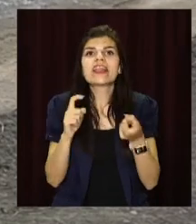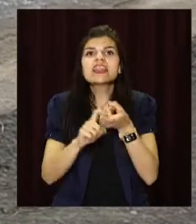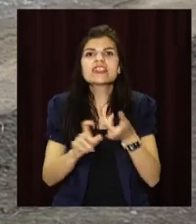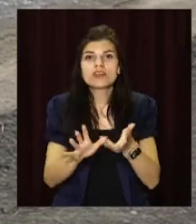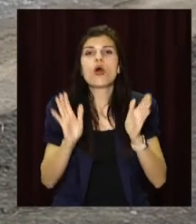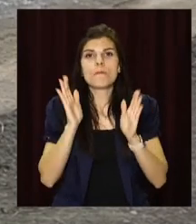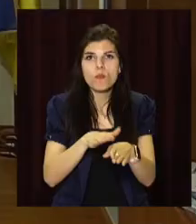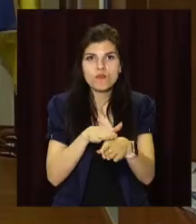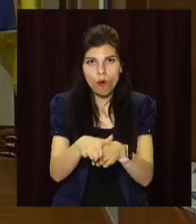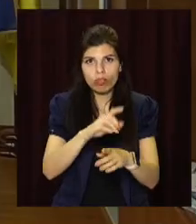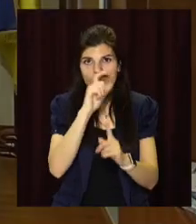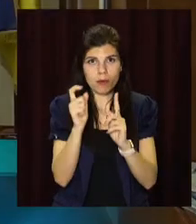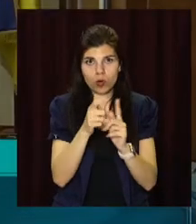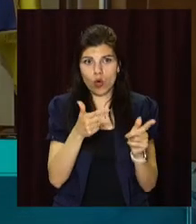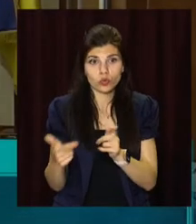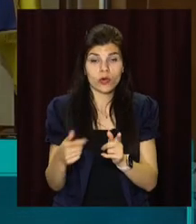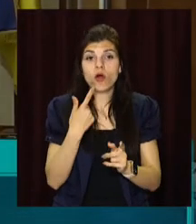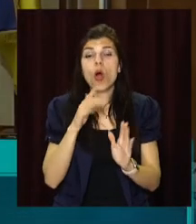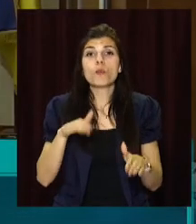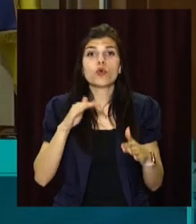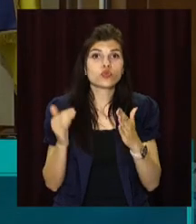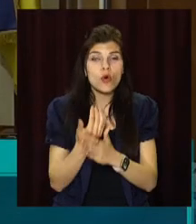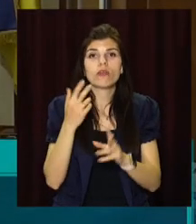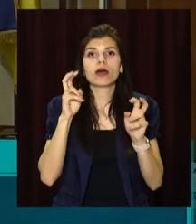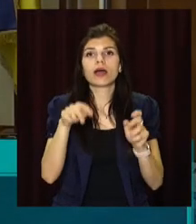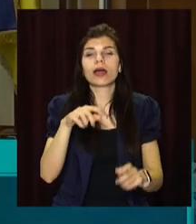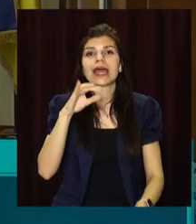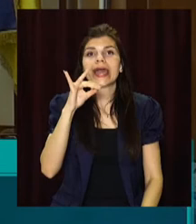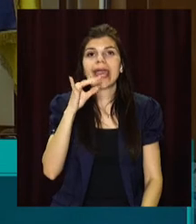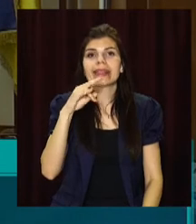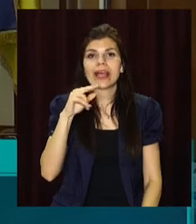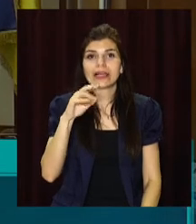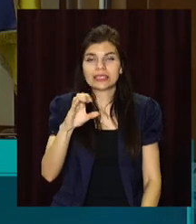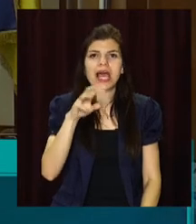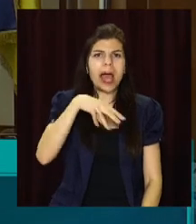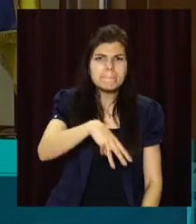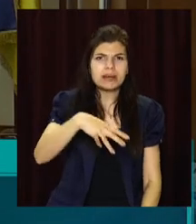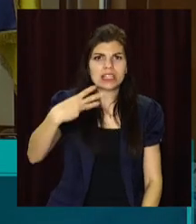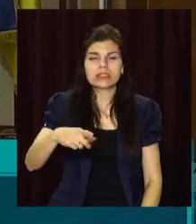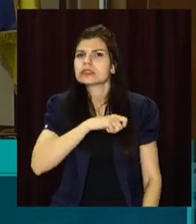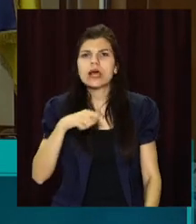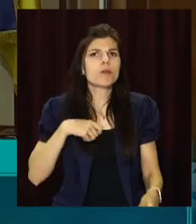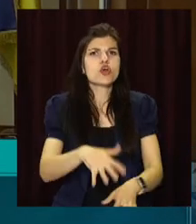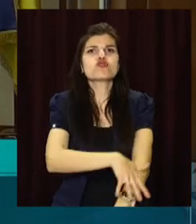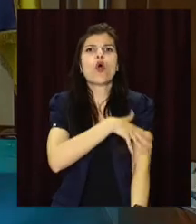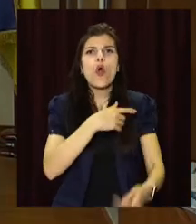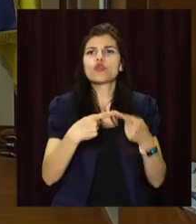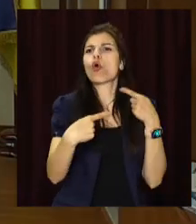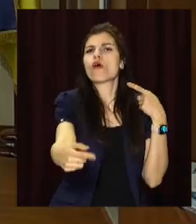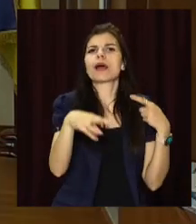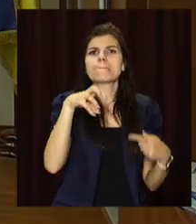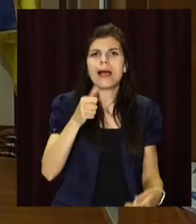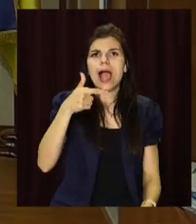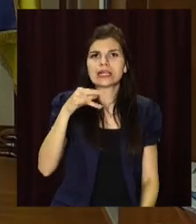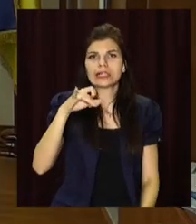повністю відремонтована. Вона після оновлення отримає новий індекс М30 і стане частиною найдовшої транспортної магістралі нашої